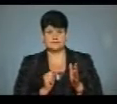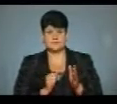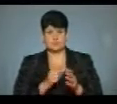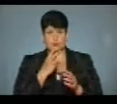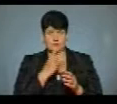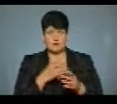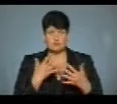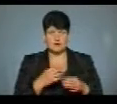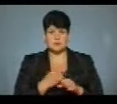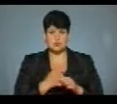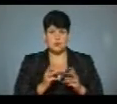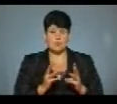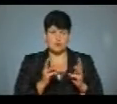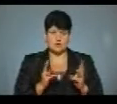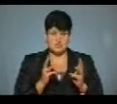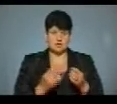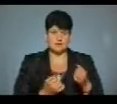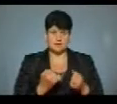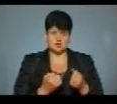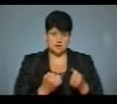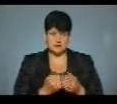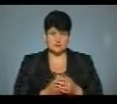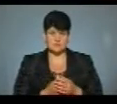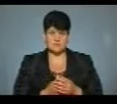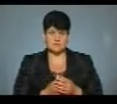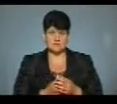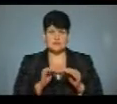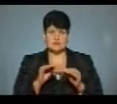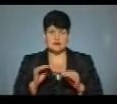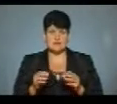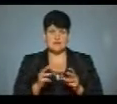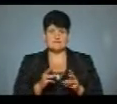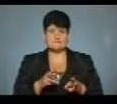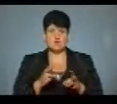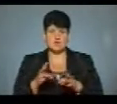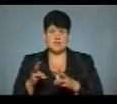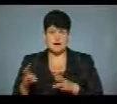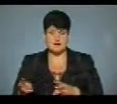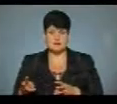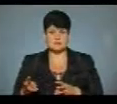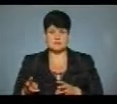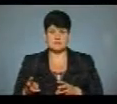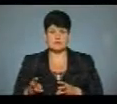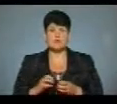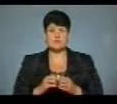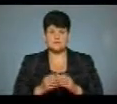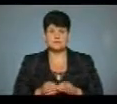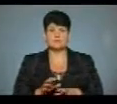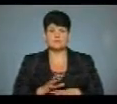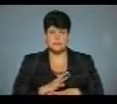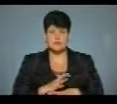Побачили, що вже працює пожежна машина. Повиставляли вогнегасники по периметру. Загроза була, але